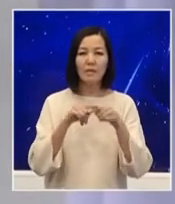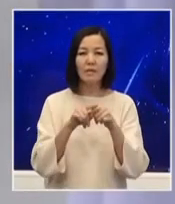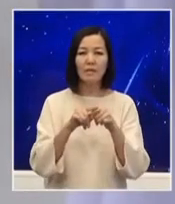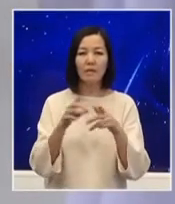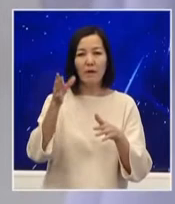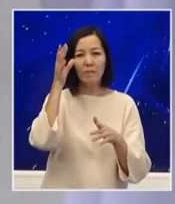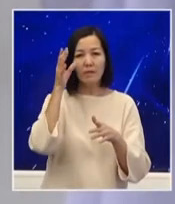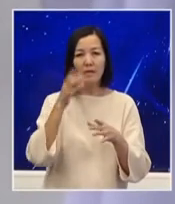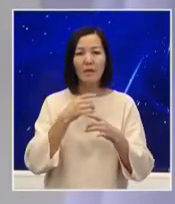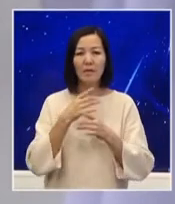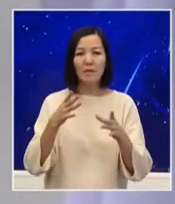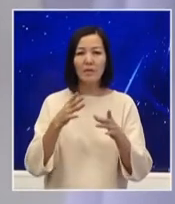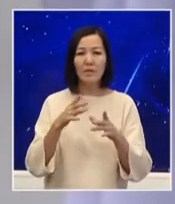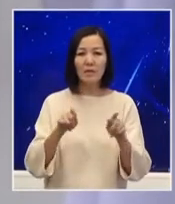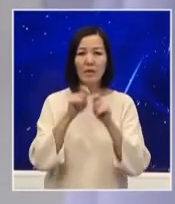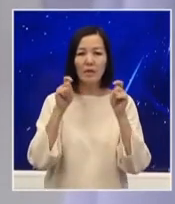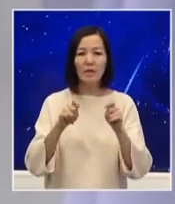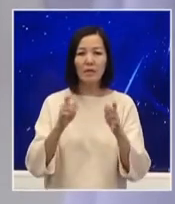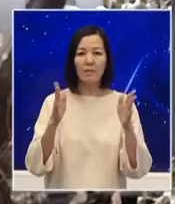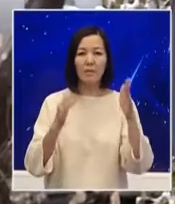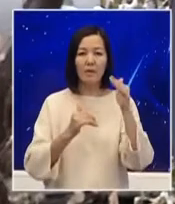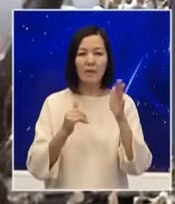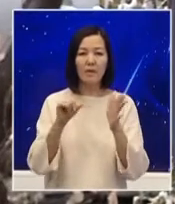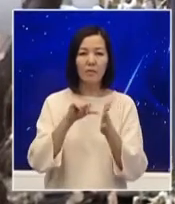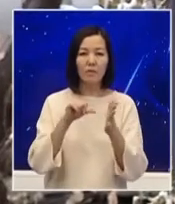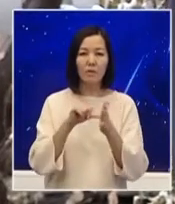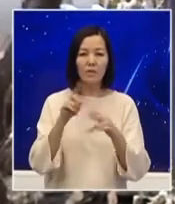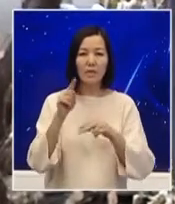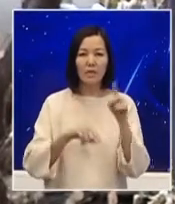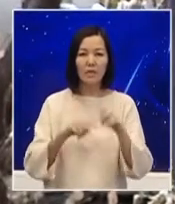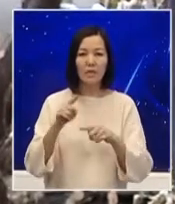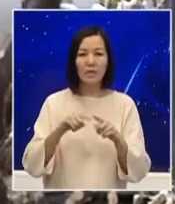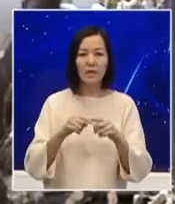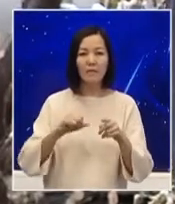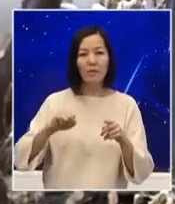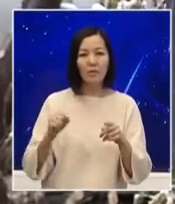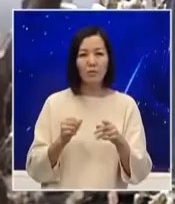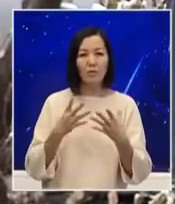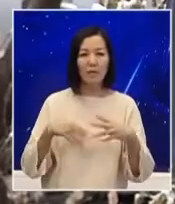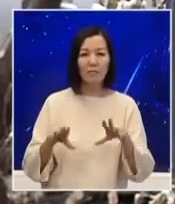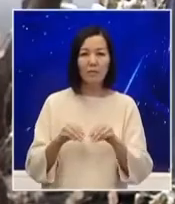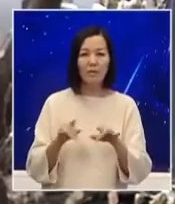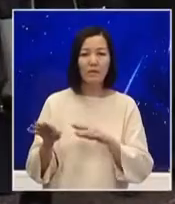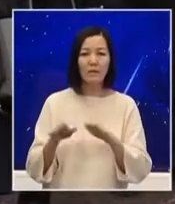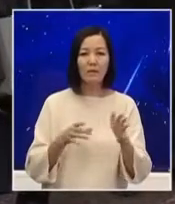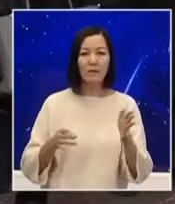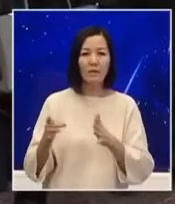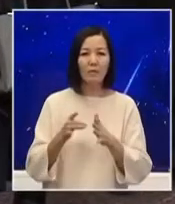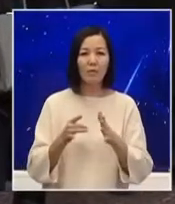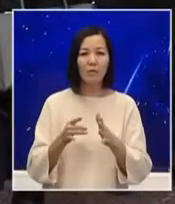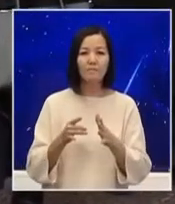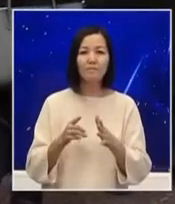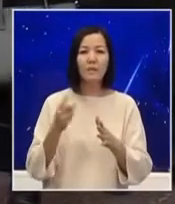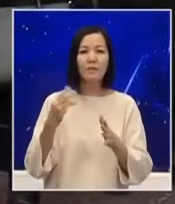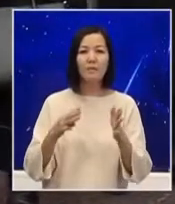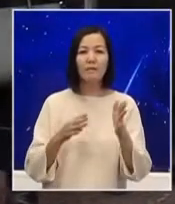В торжественной церемонии открытия мемориальной доски приняли участие родные и близкие выдающихся общественных деятелей региона. Стоит